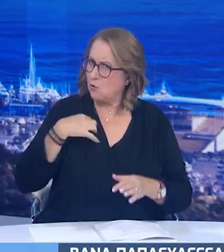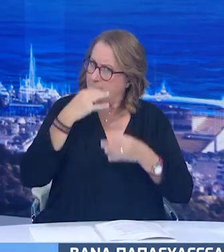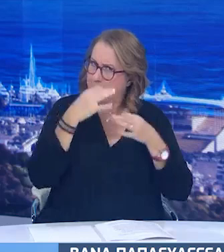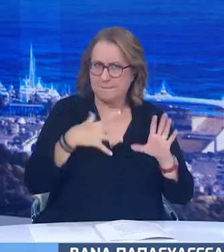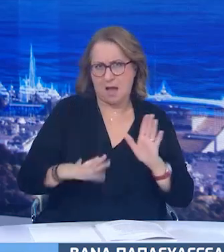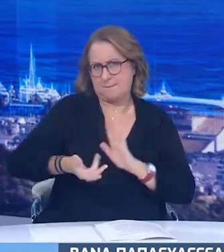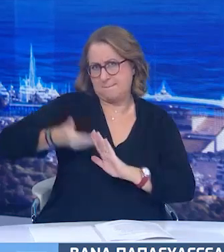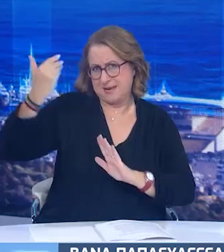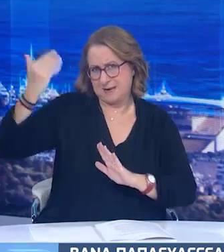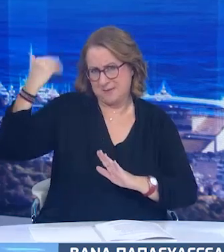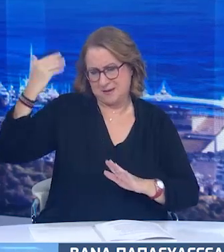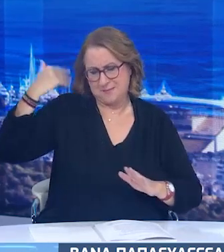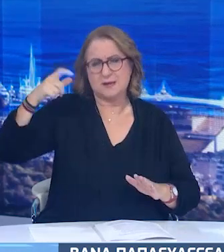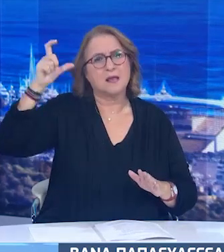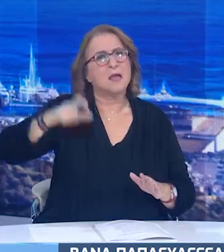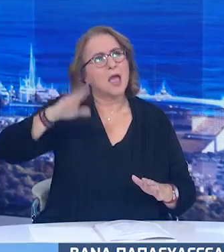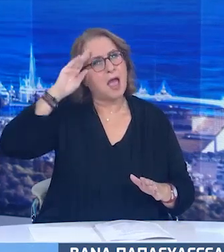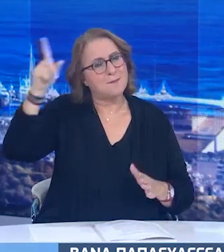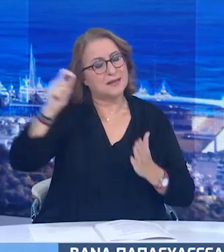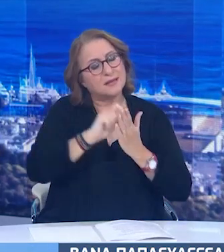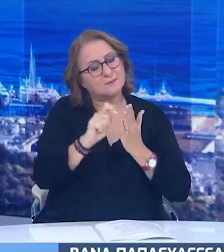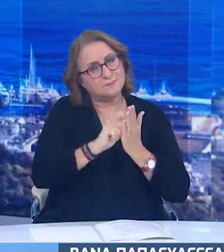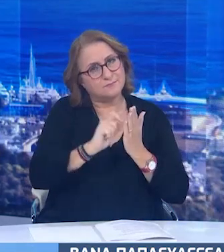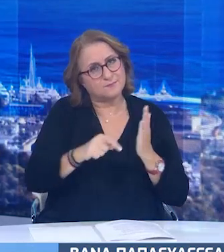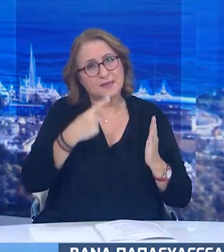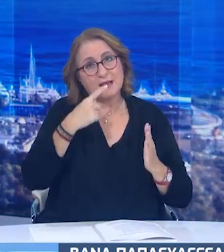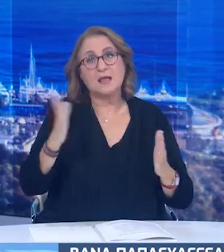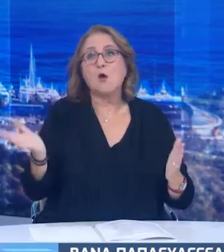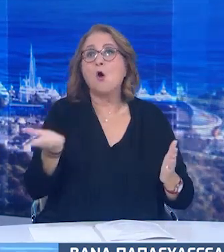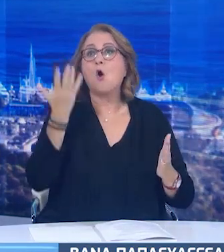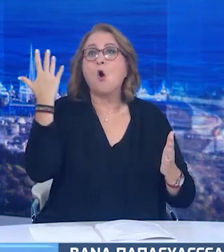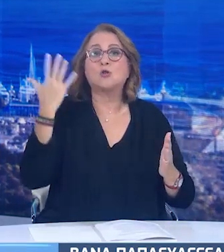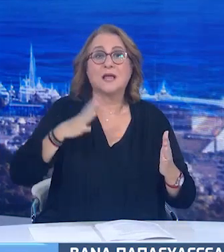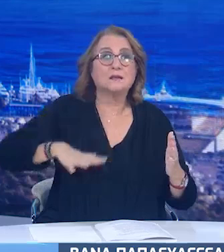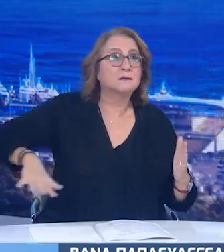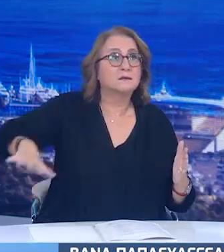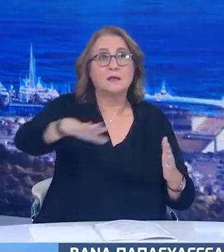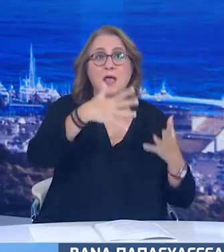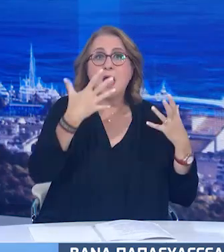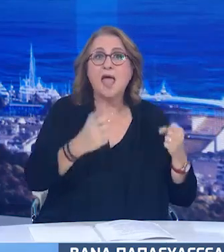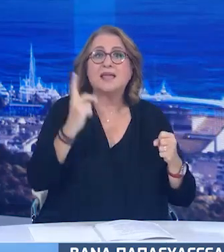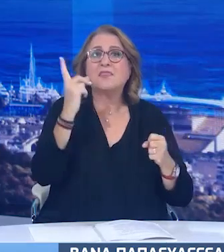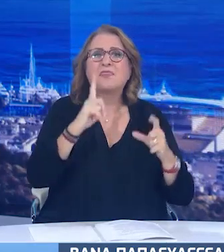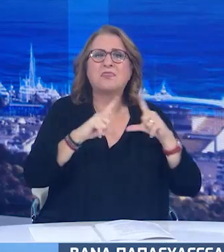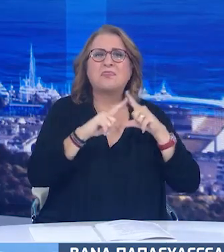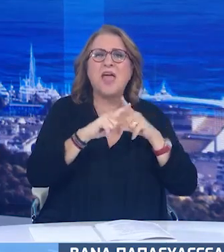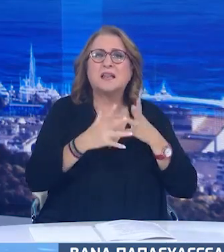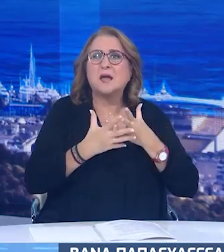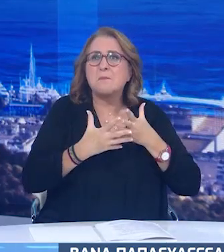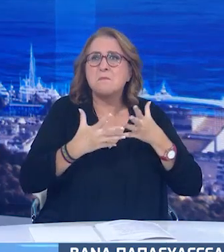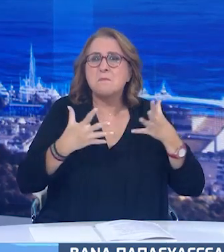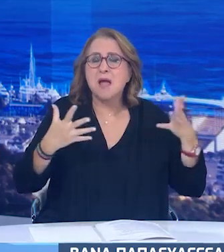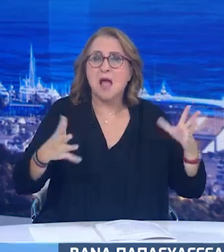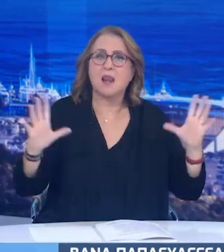υπό δημοσίευση εκτίμησε ότι ακόμα και σε περιβάλλον με μεγάλη διασπορά της μετάλλαξης Δέλτα, η ταυτόχρονη χρήση